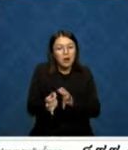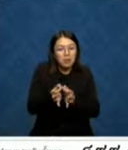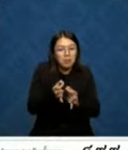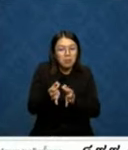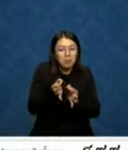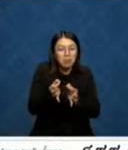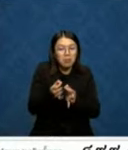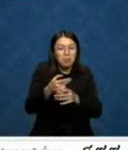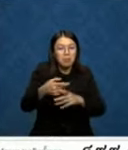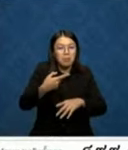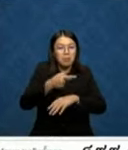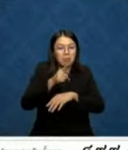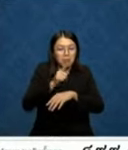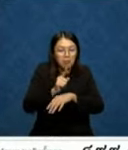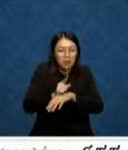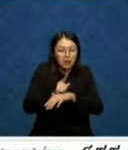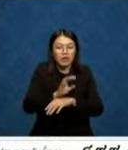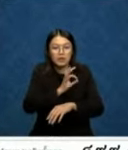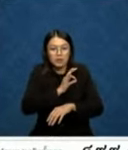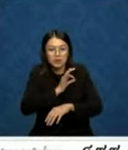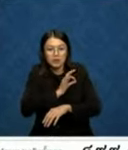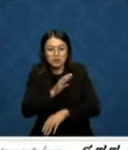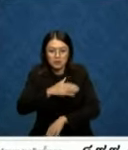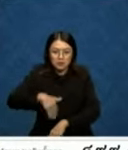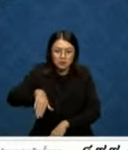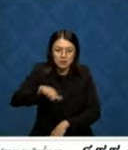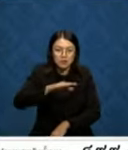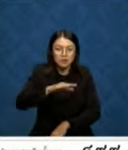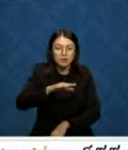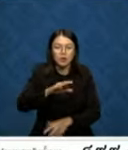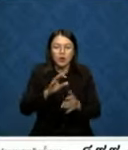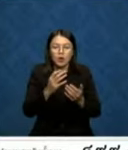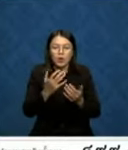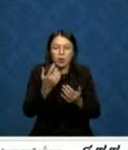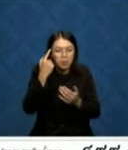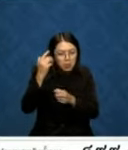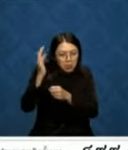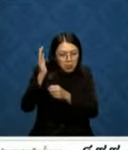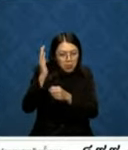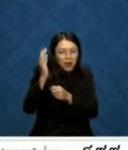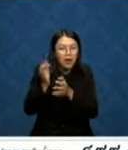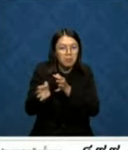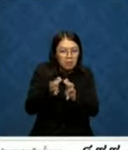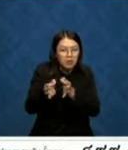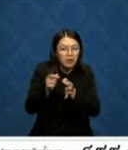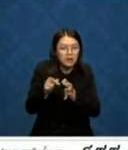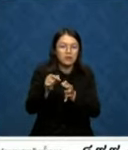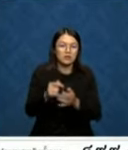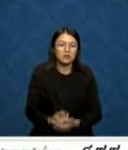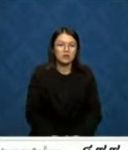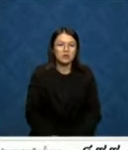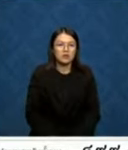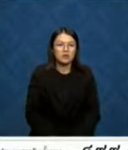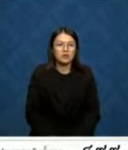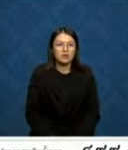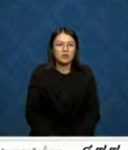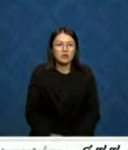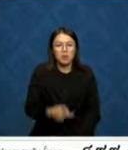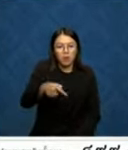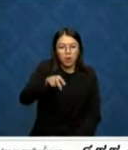ให้ท่านประธานแล้วก็ท่านสมาชิกได้ร่วมกันพิจารณาก่อนที่จะให้ความเห็นชอบร่างพระบัญญั